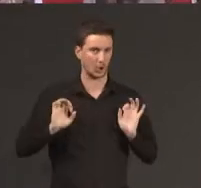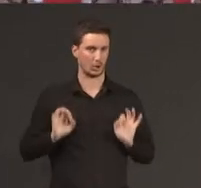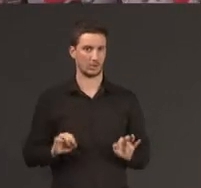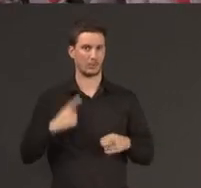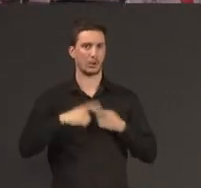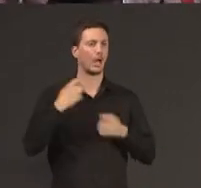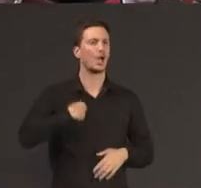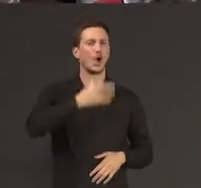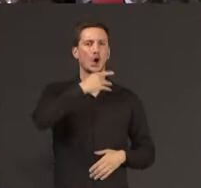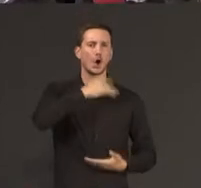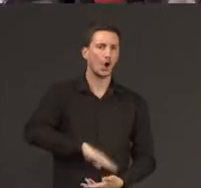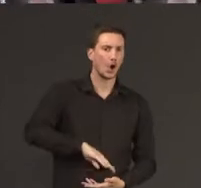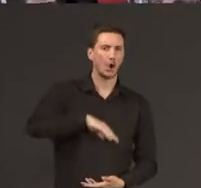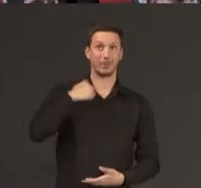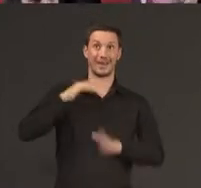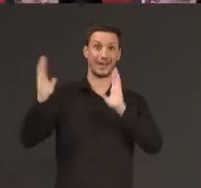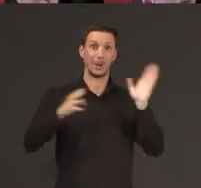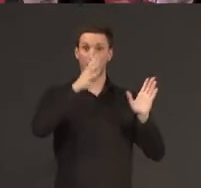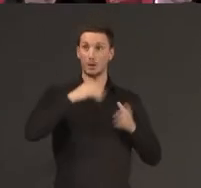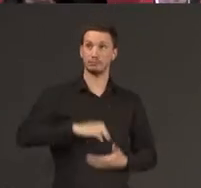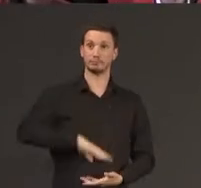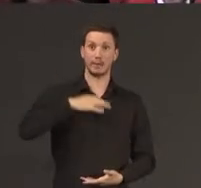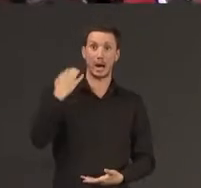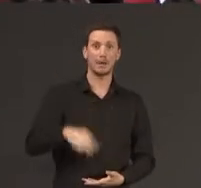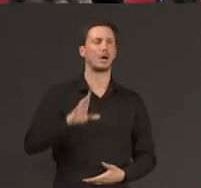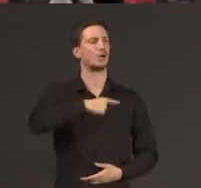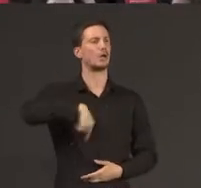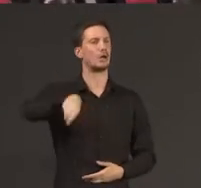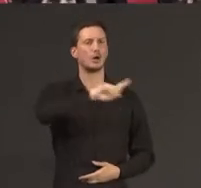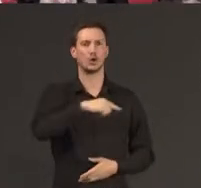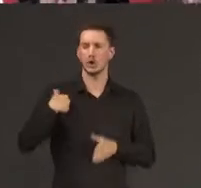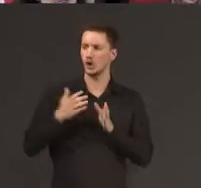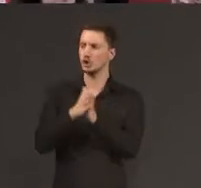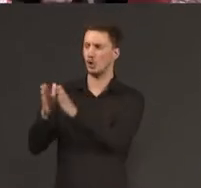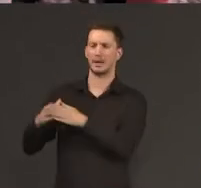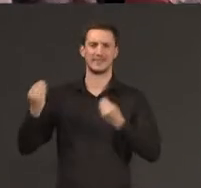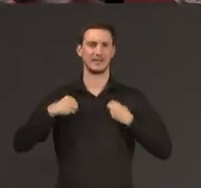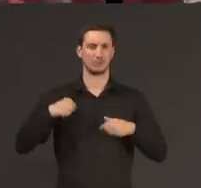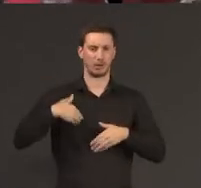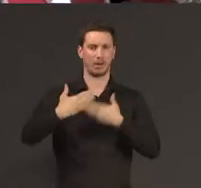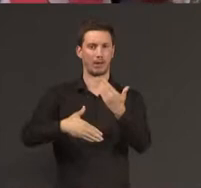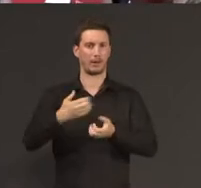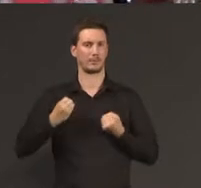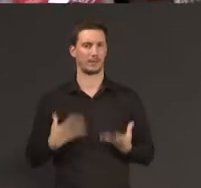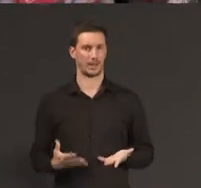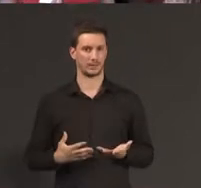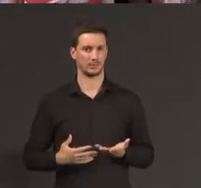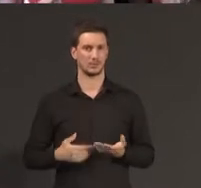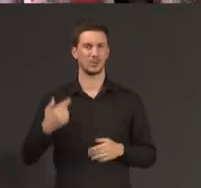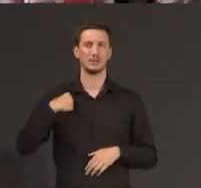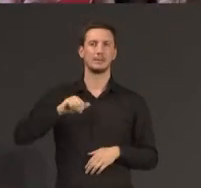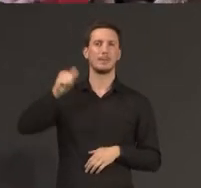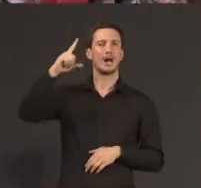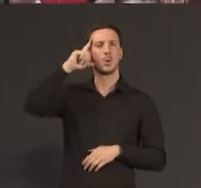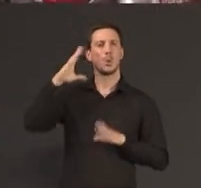dels coneixements adquirits en aquesta etapa, hem pogut disfrutar d'aquest camí amb la millor companyia possible. Com oblidar el primer dia